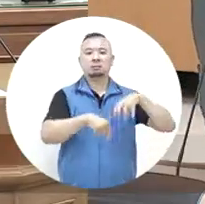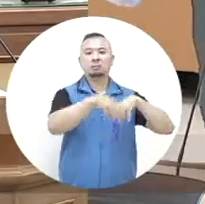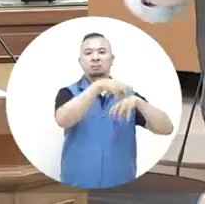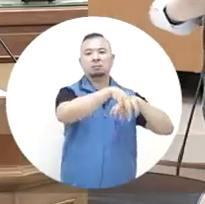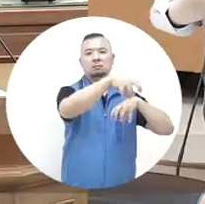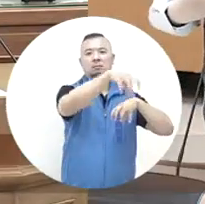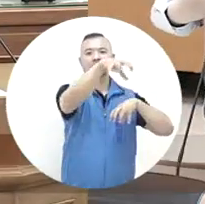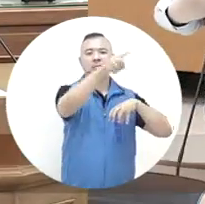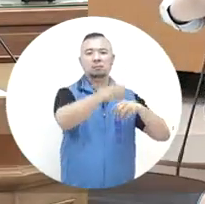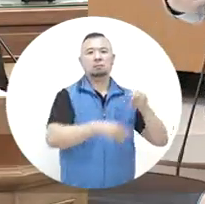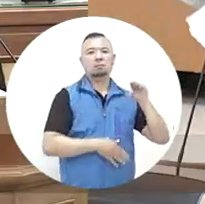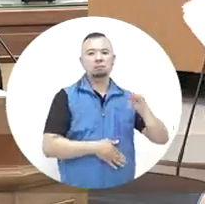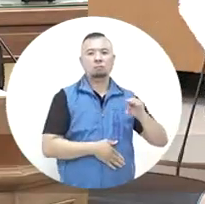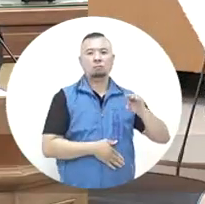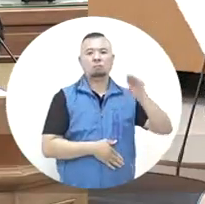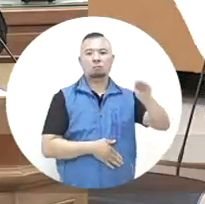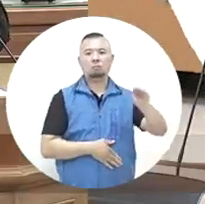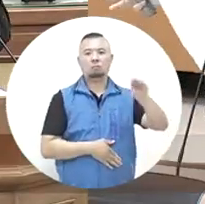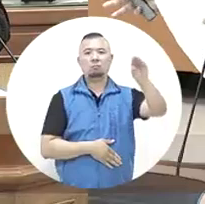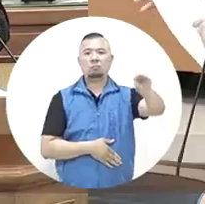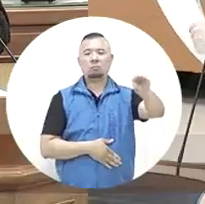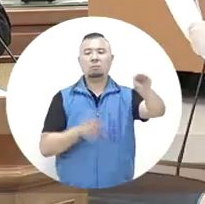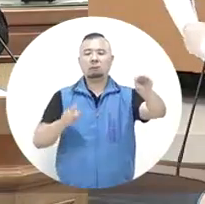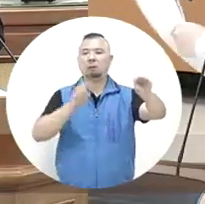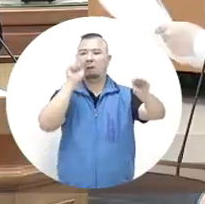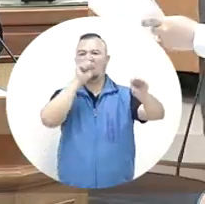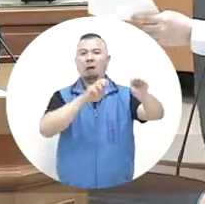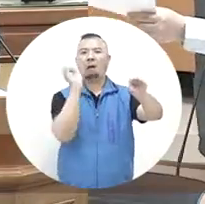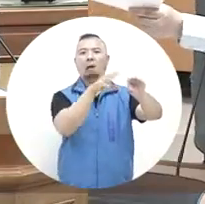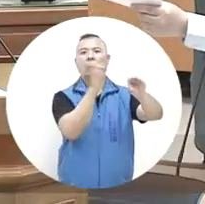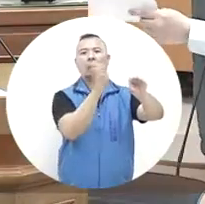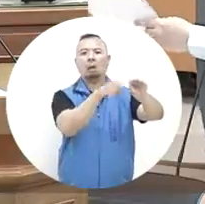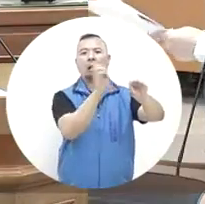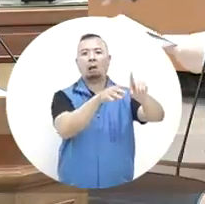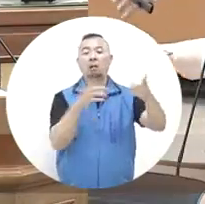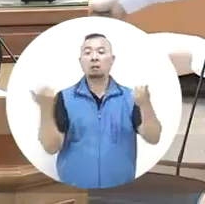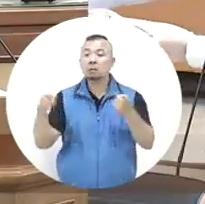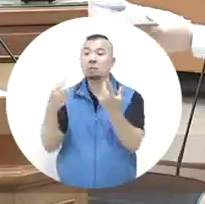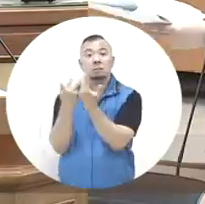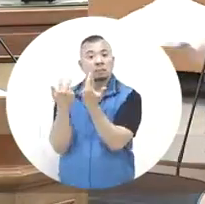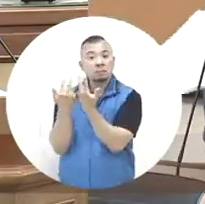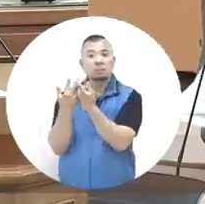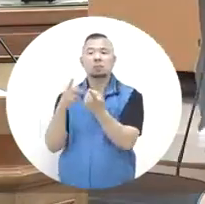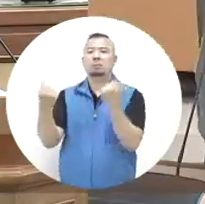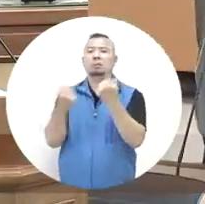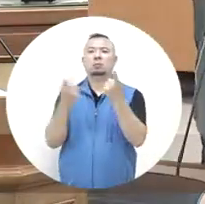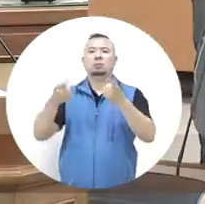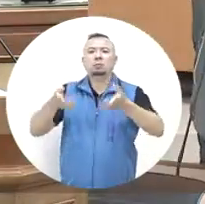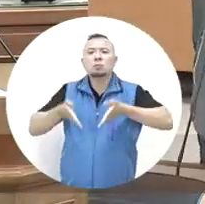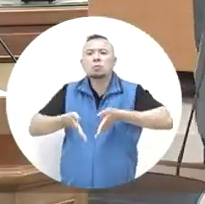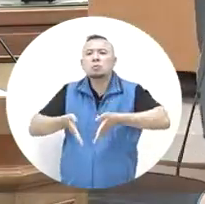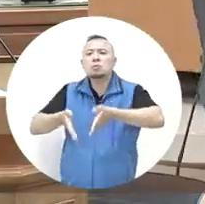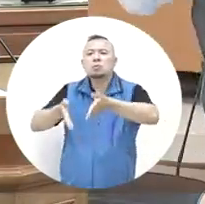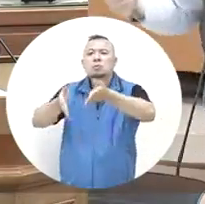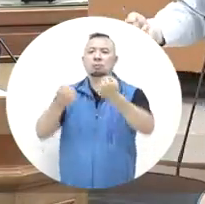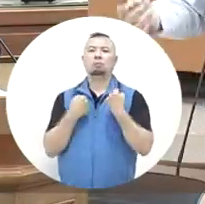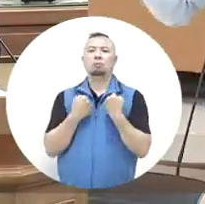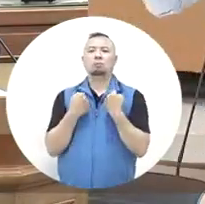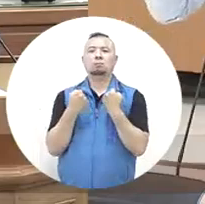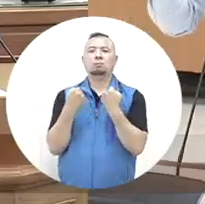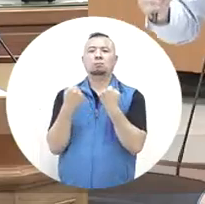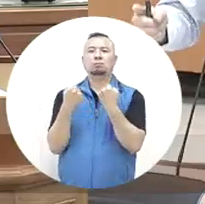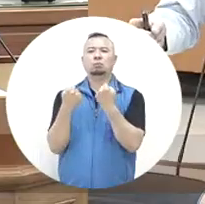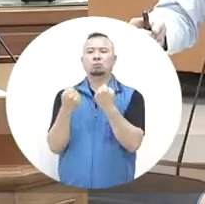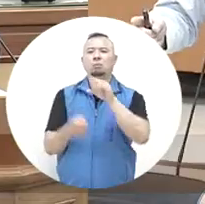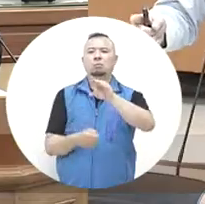圾。我们新北市不是哦，我们新北市是垃圾齁。比如说这个巷子，我们垃圾车一直开过去，沿路收，沿路收，哦，所